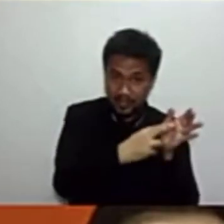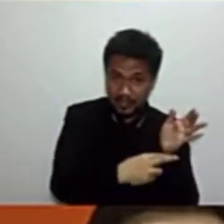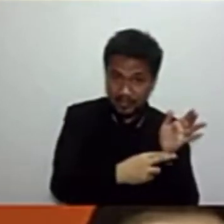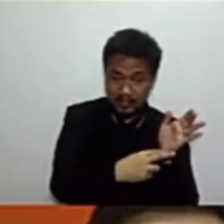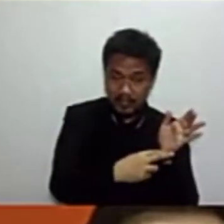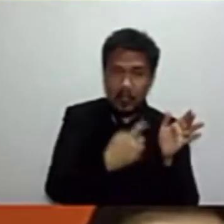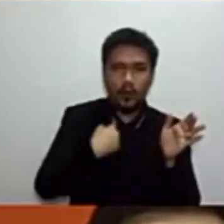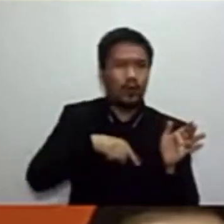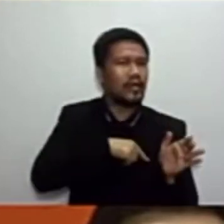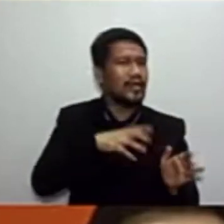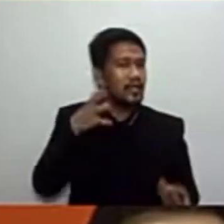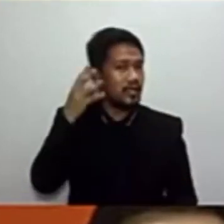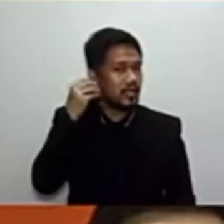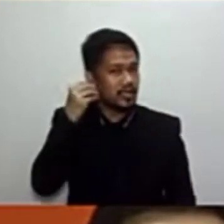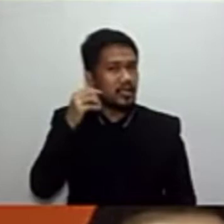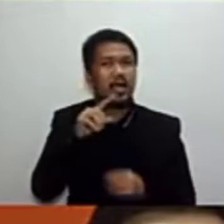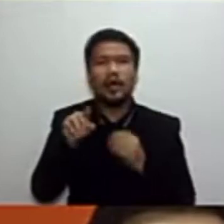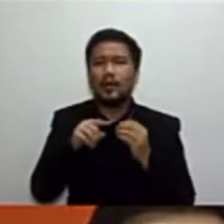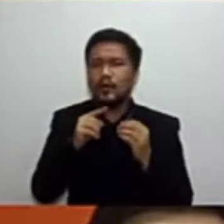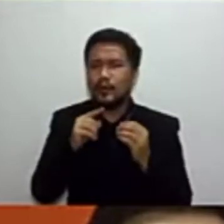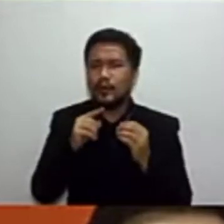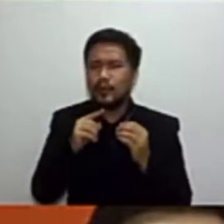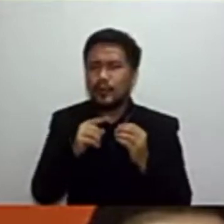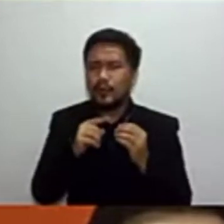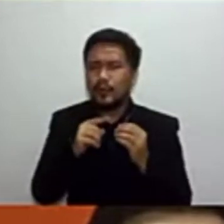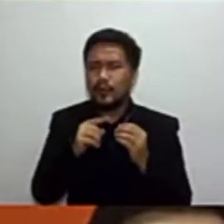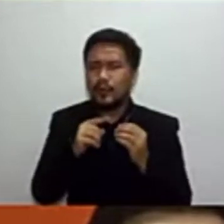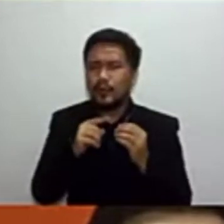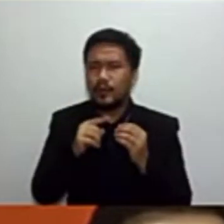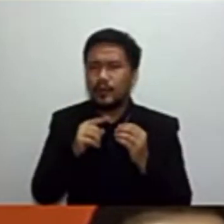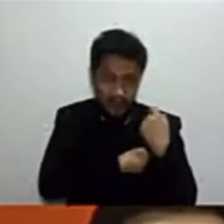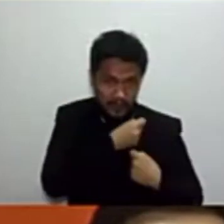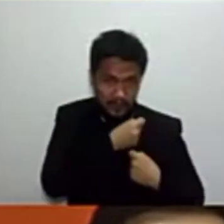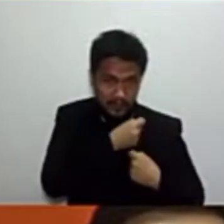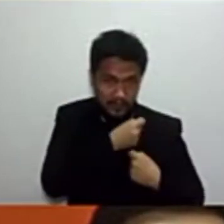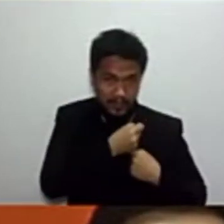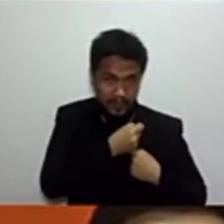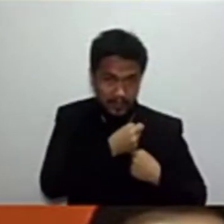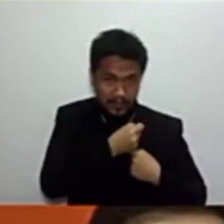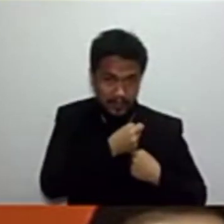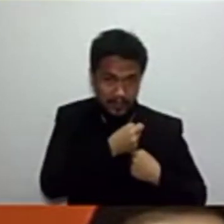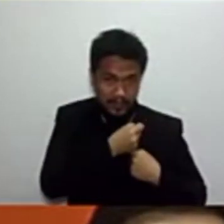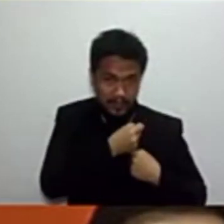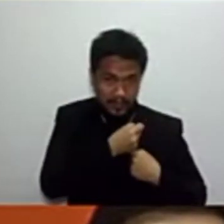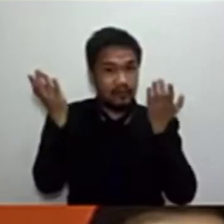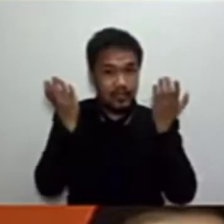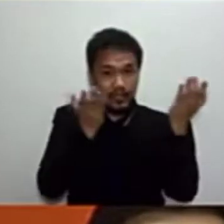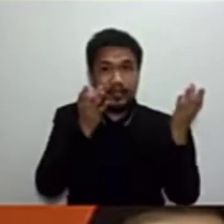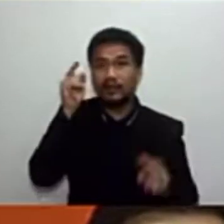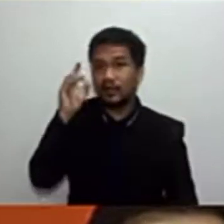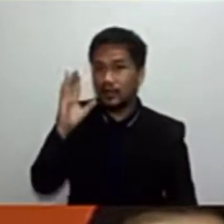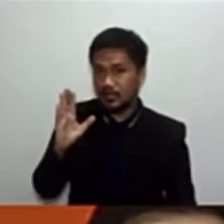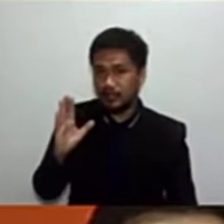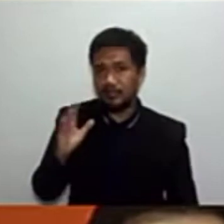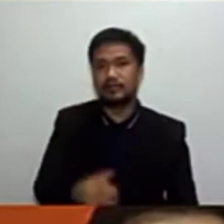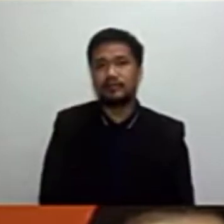Narinig natin ang tungkol sa lingkod ng Diyos na dumanas ng paghihirap.